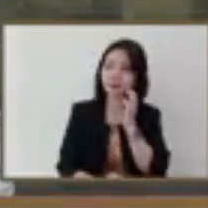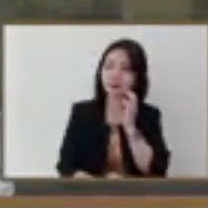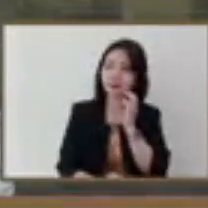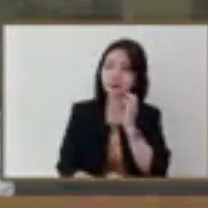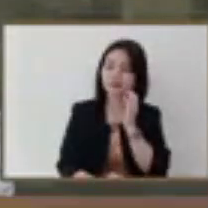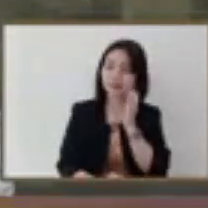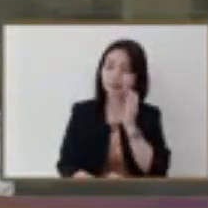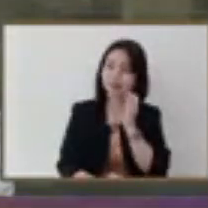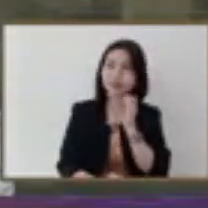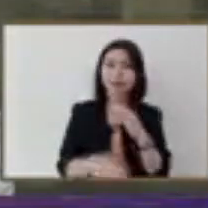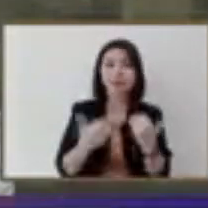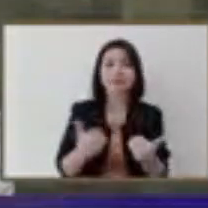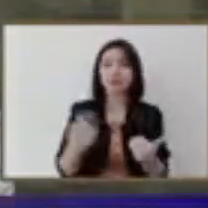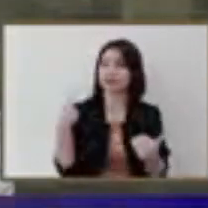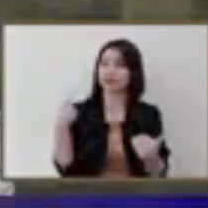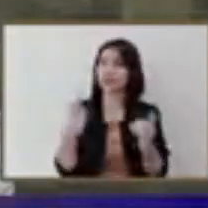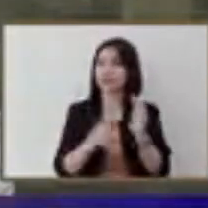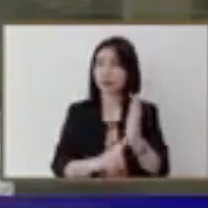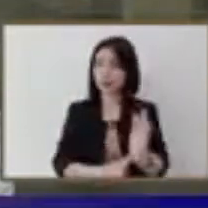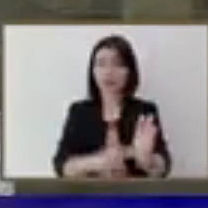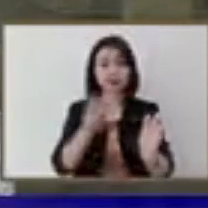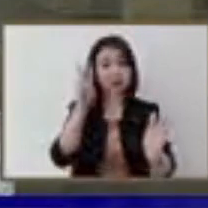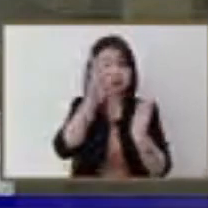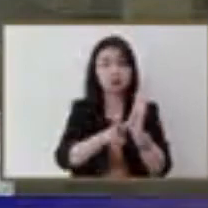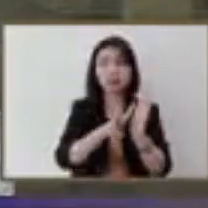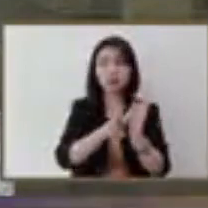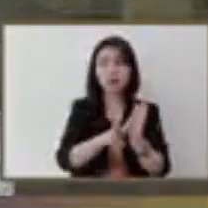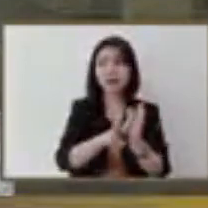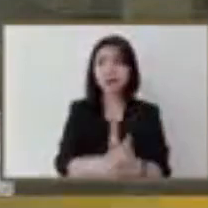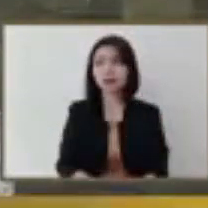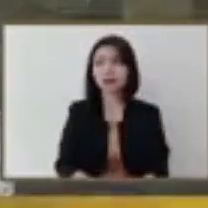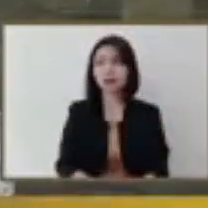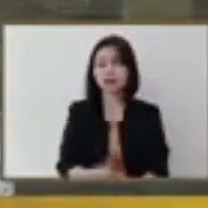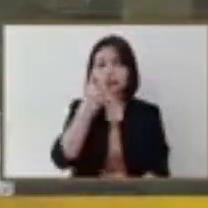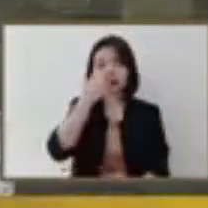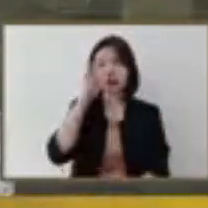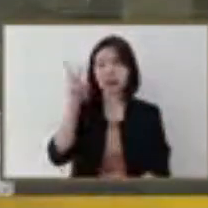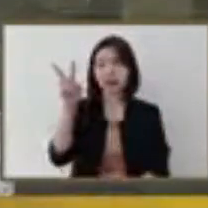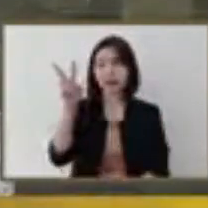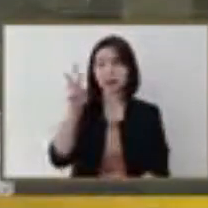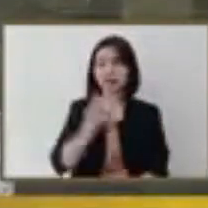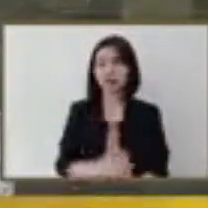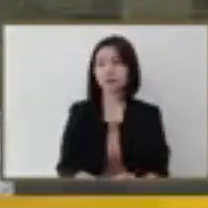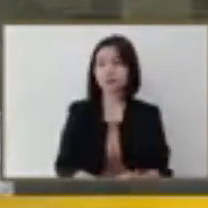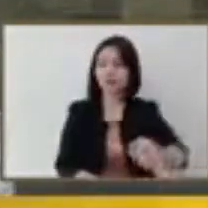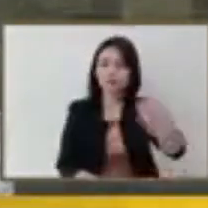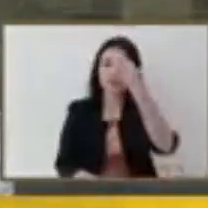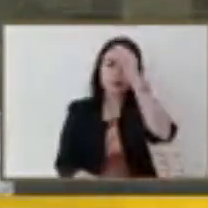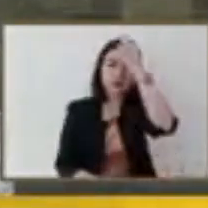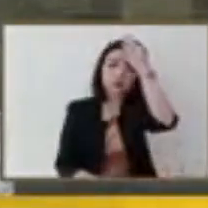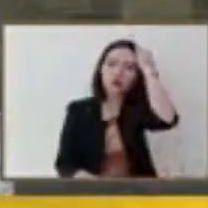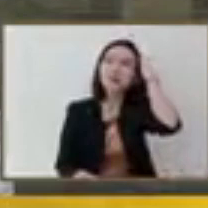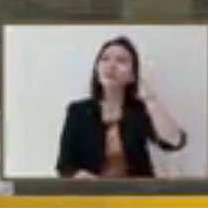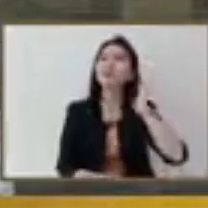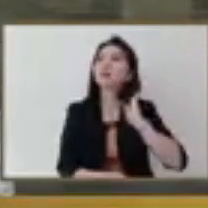kasi gusto ko po kayong mga nandyan sa nasa virtual, makita nyo rin po ito at gusto ko matutunan nyo po ito, no? Kasi this